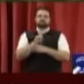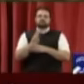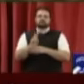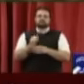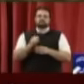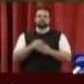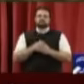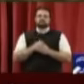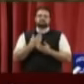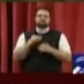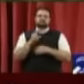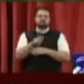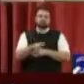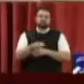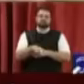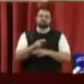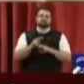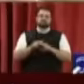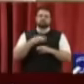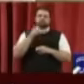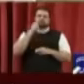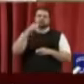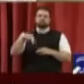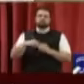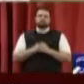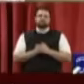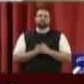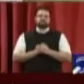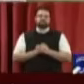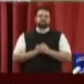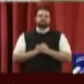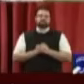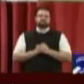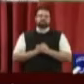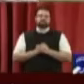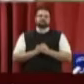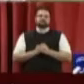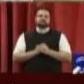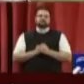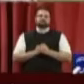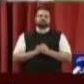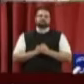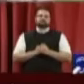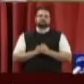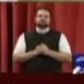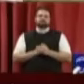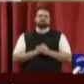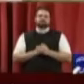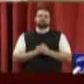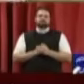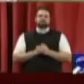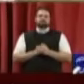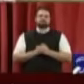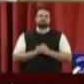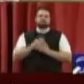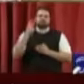prezenți, cum spune Niculina. Doamne, că am mai învățat câte ceva, că nu degeaba tot imitai pe Niculina. Doar, dar mă